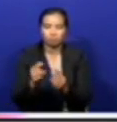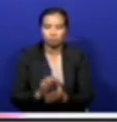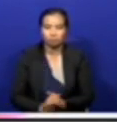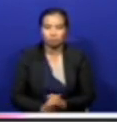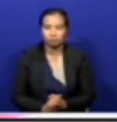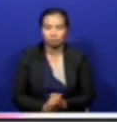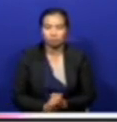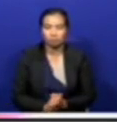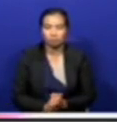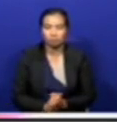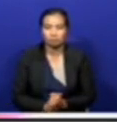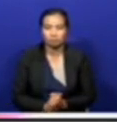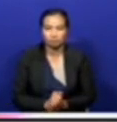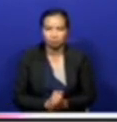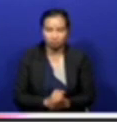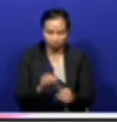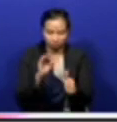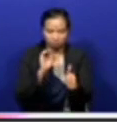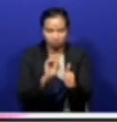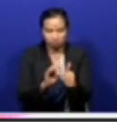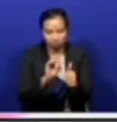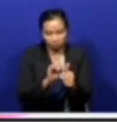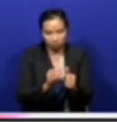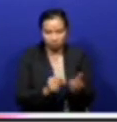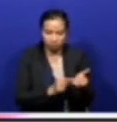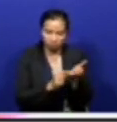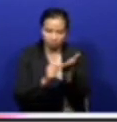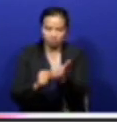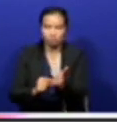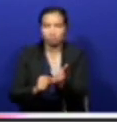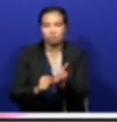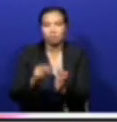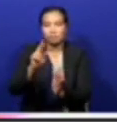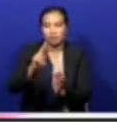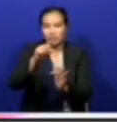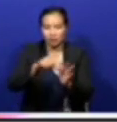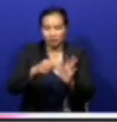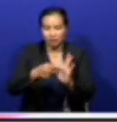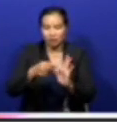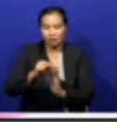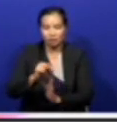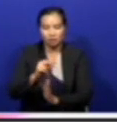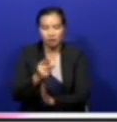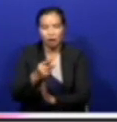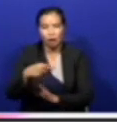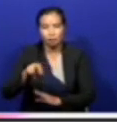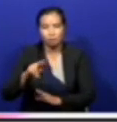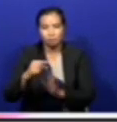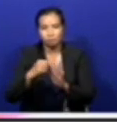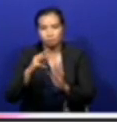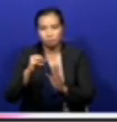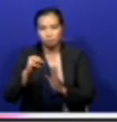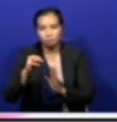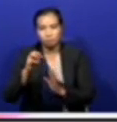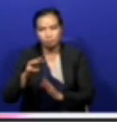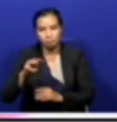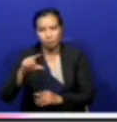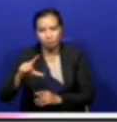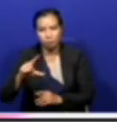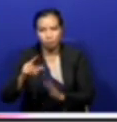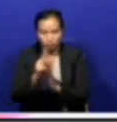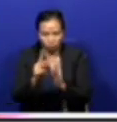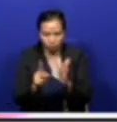ากการที่ท่านเสนอร่างพระราชบัญญัติแก้ไขเพิ่มเติมประมวลกฎหมายวิธีการพิจารณาคดีอาญามาแล้วนะ